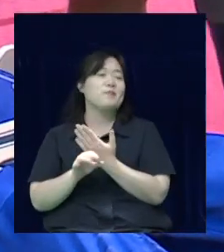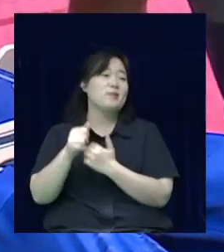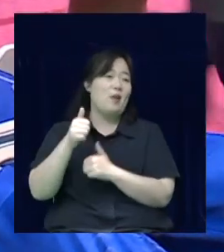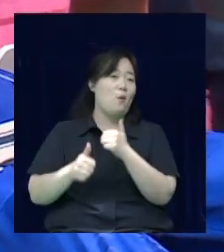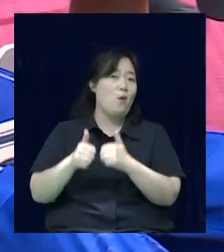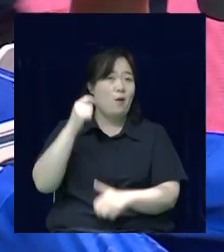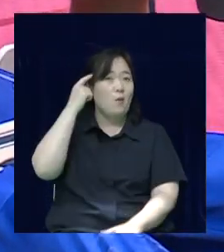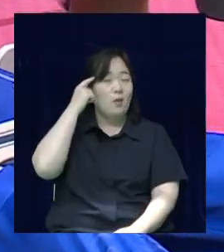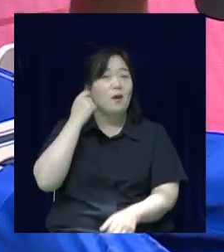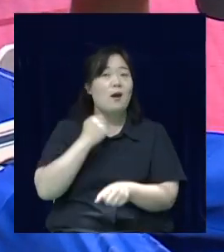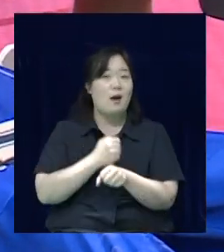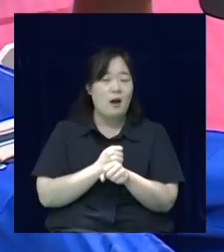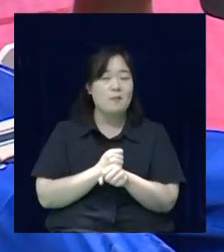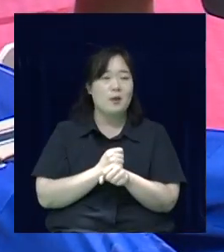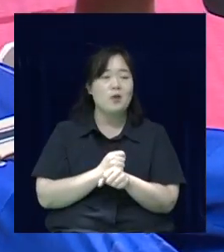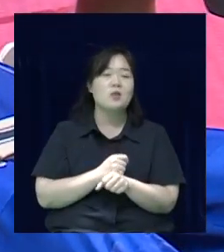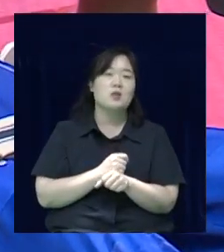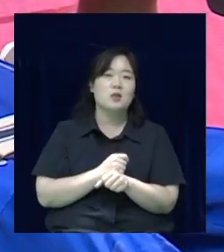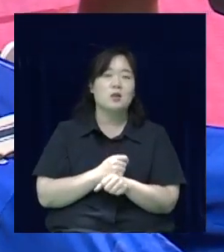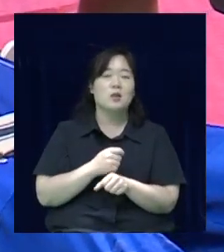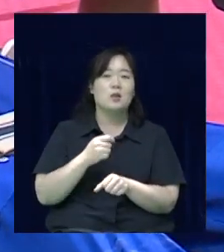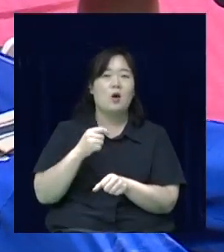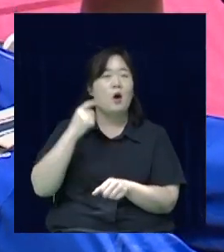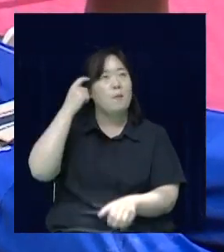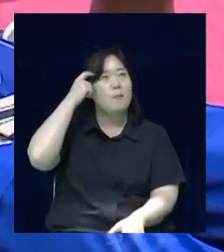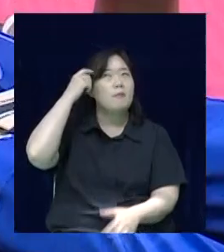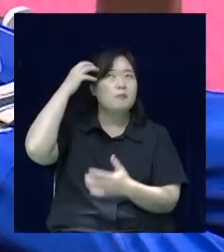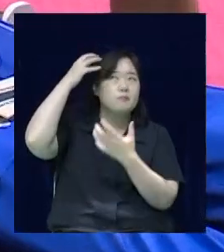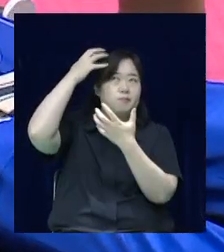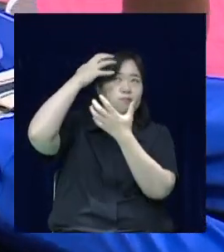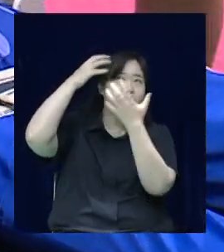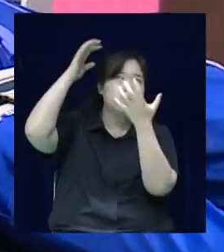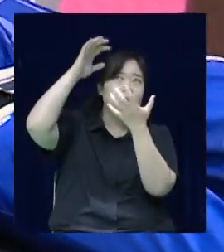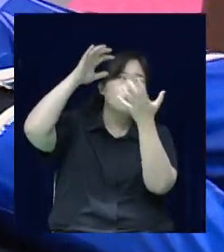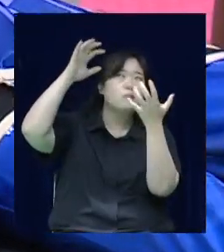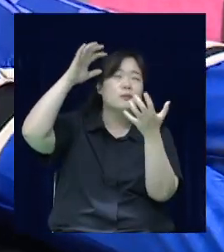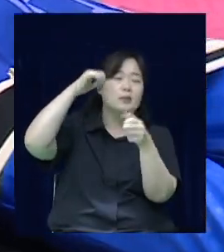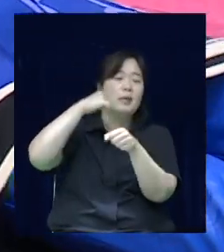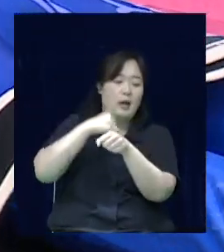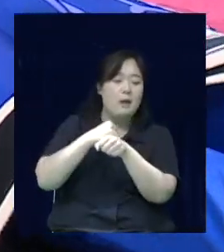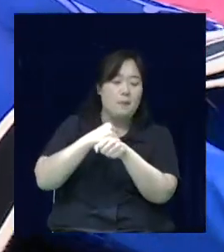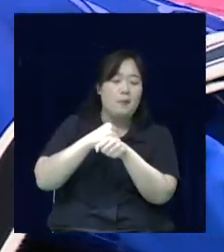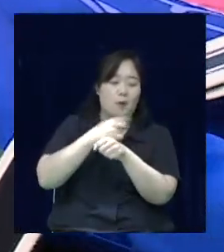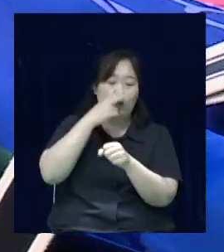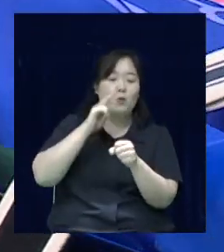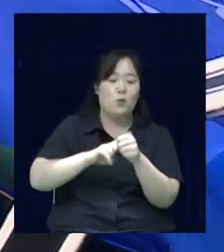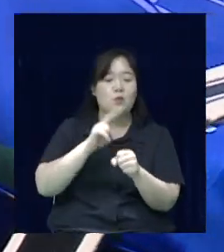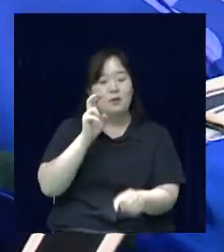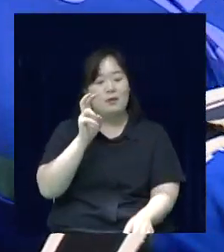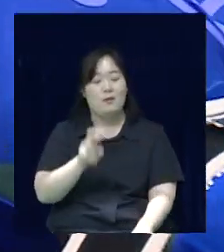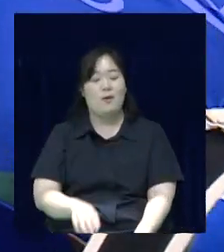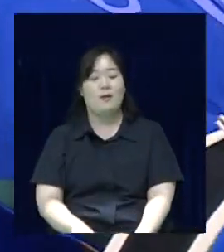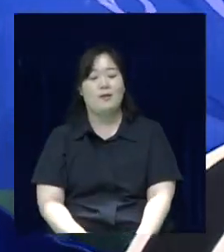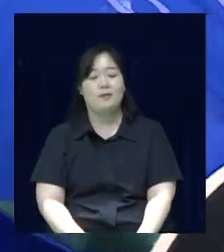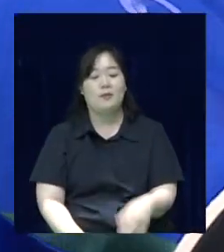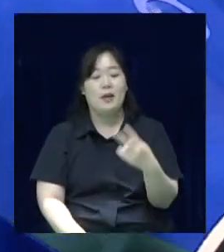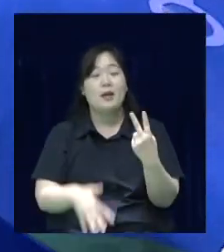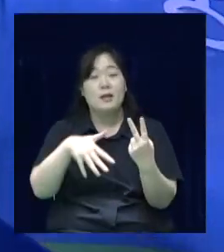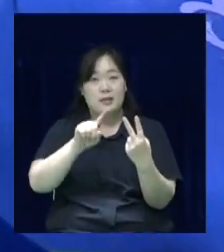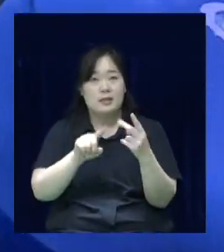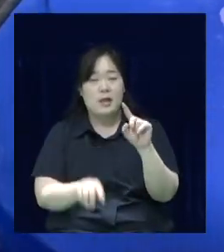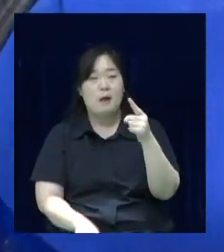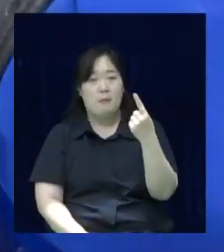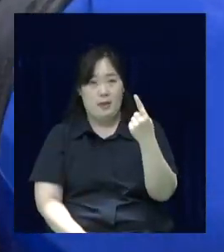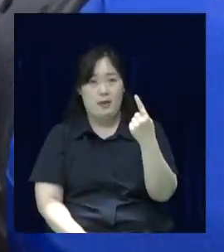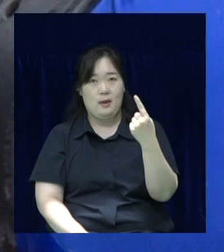좋은 기록을 내기 위해서 이렇게 노력하고 있는 모습을 보이고 있습니다. 네. 자, 경기 소속의 황찬호 선수. 2차 시도